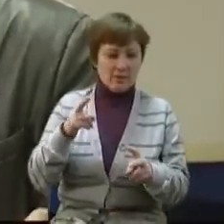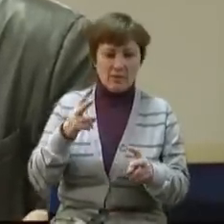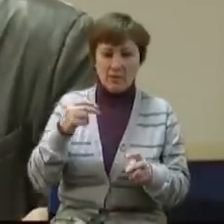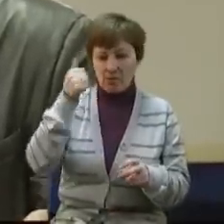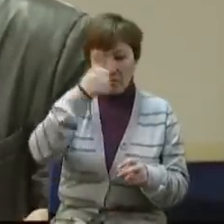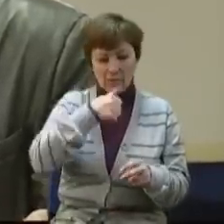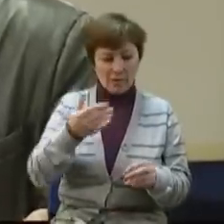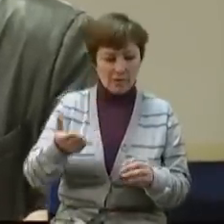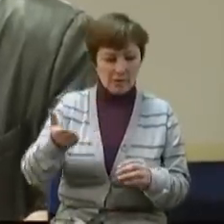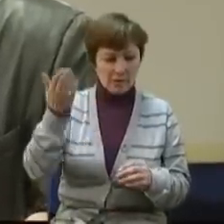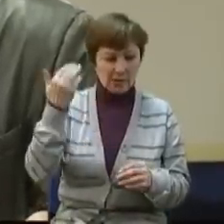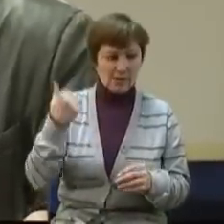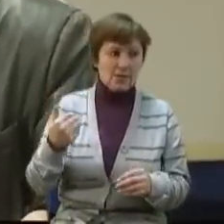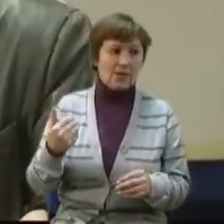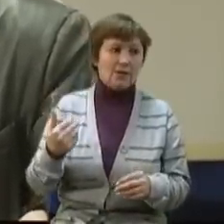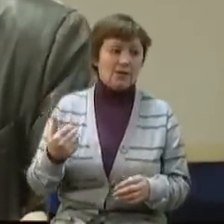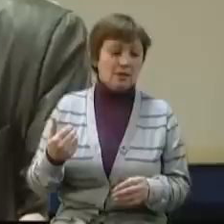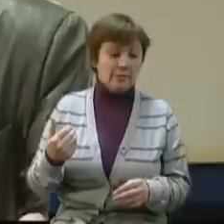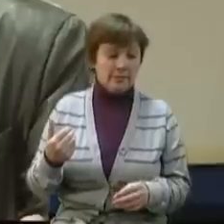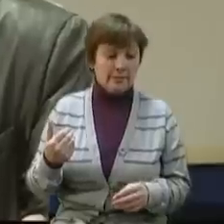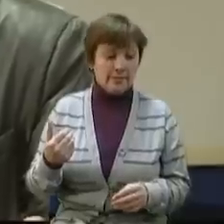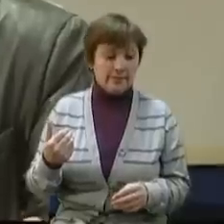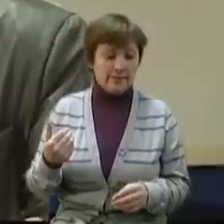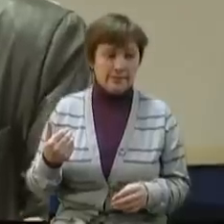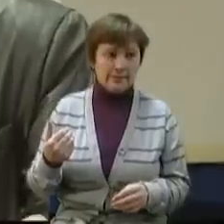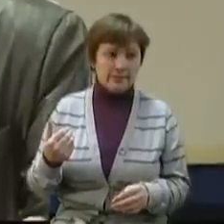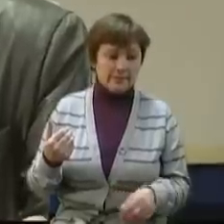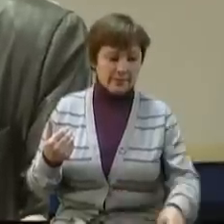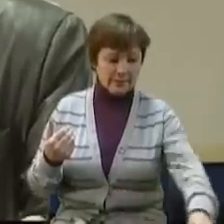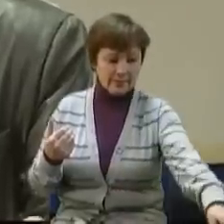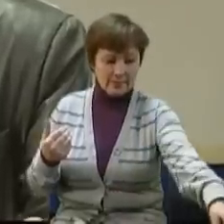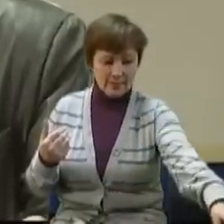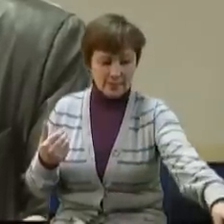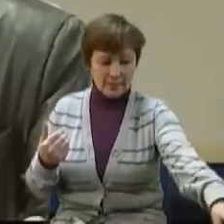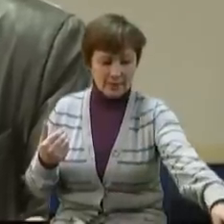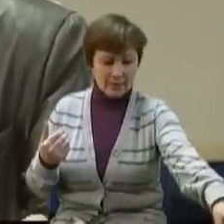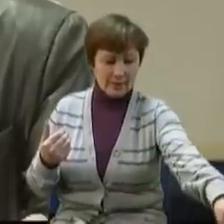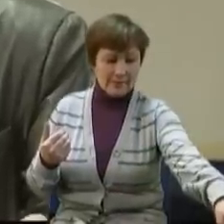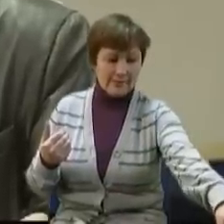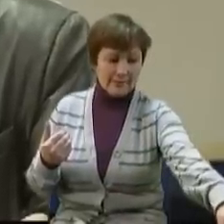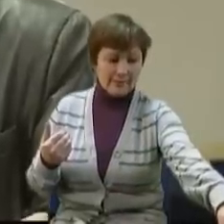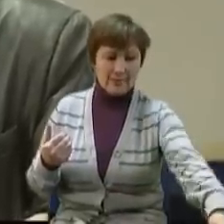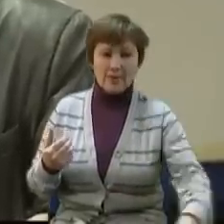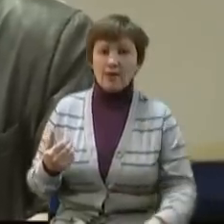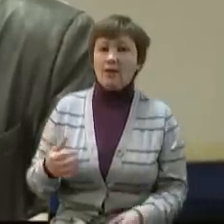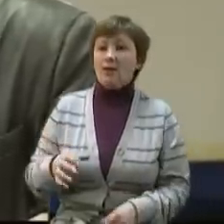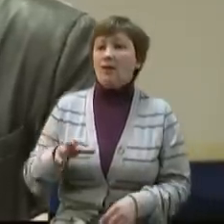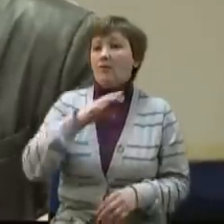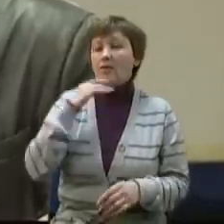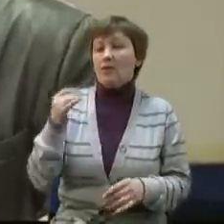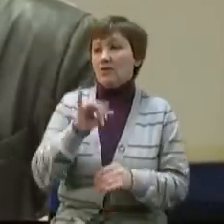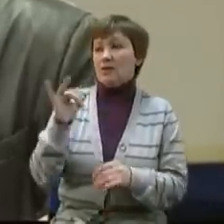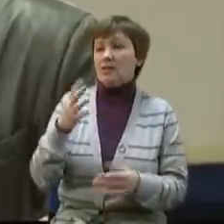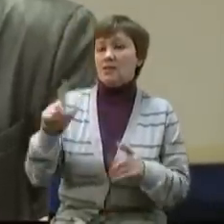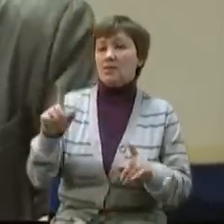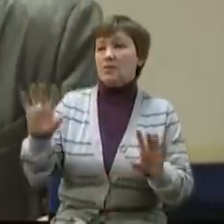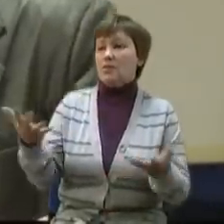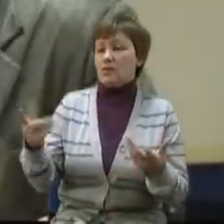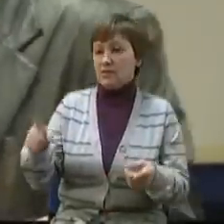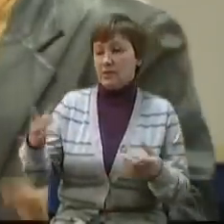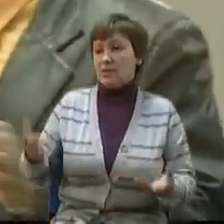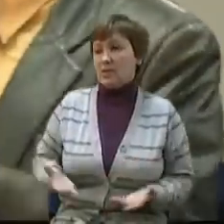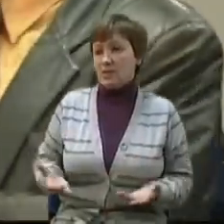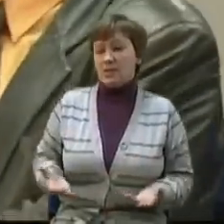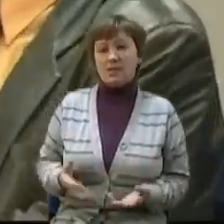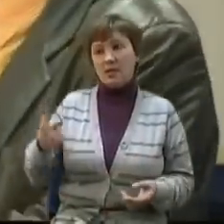назад здесь. И за это время много что произошло, много интересного в моей жизни. Я